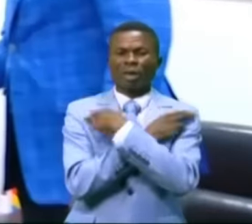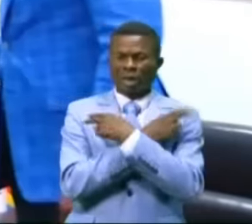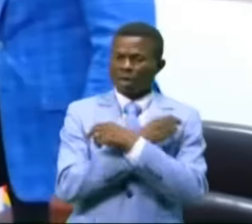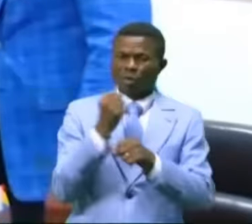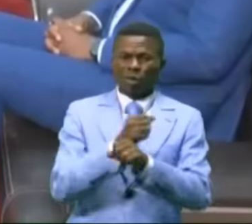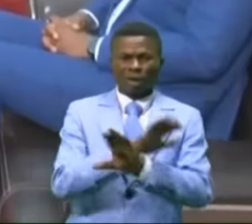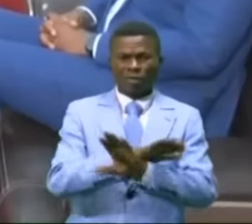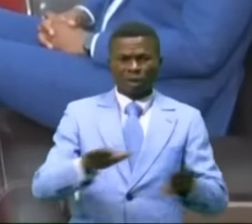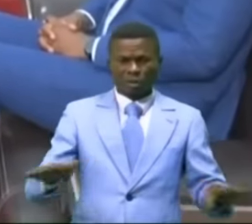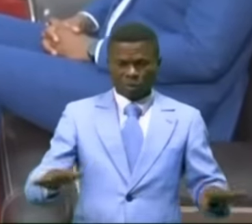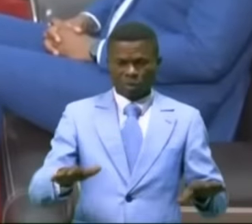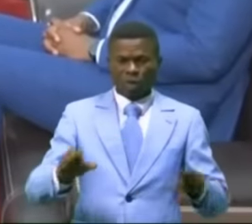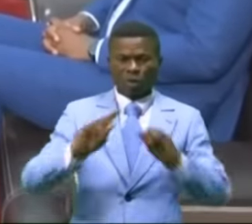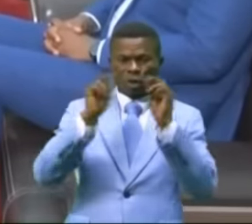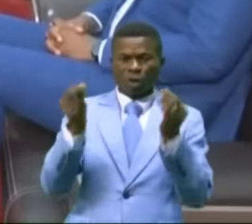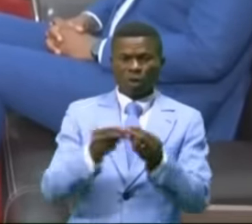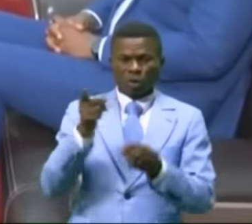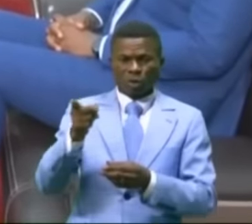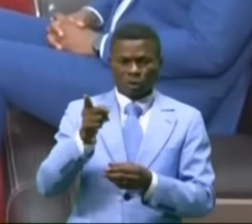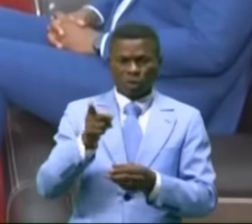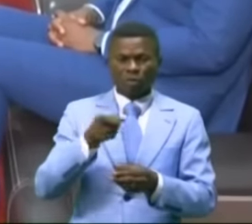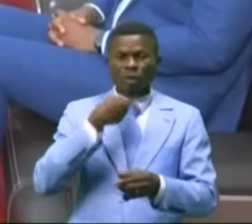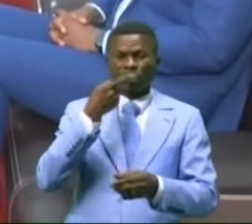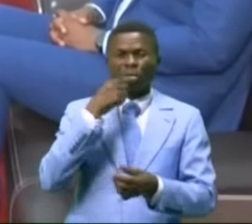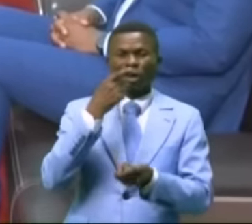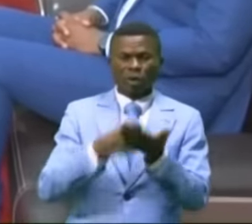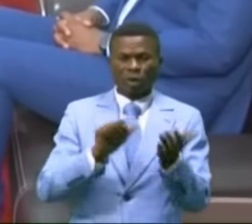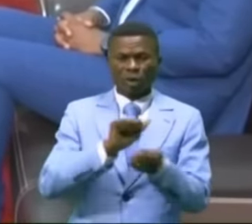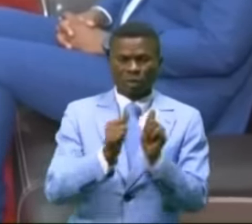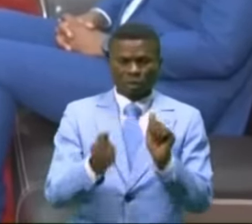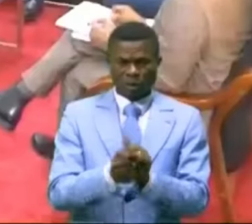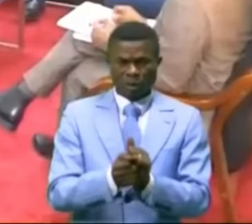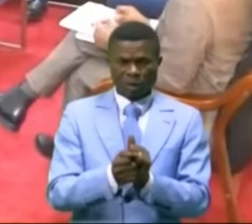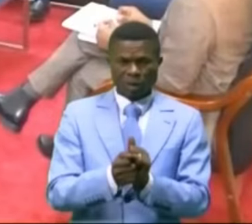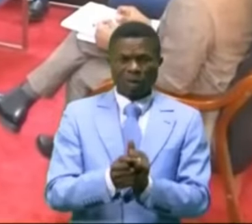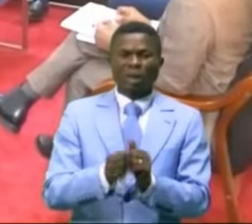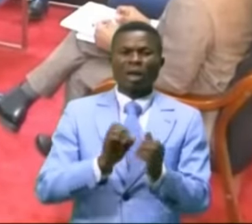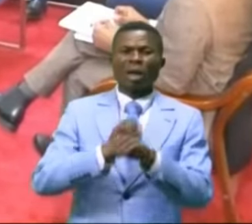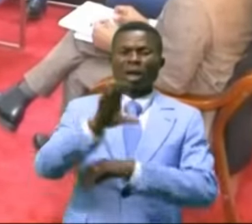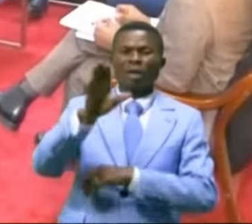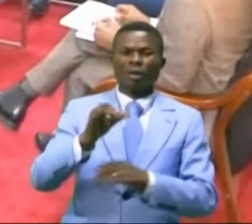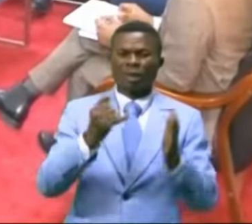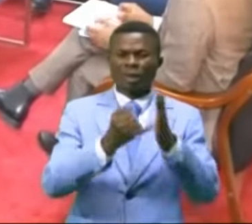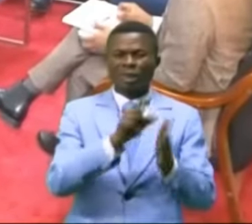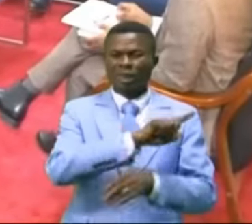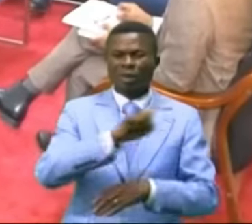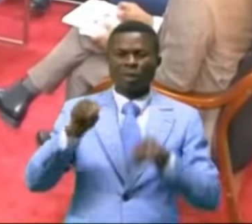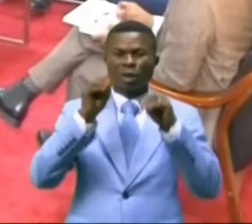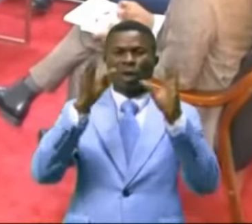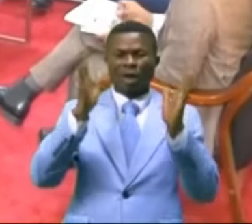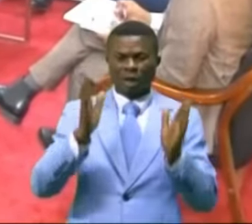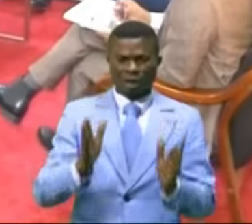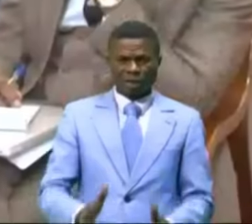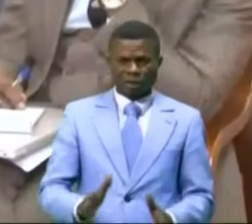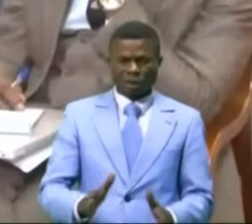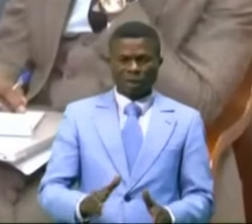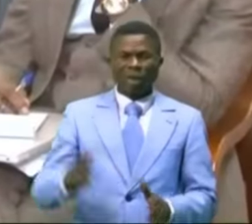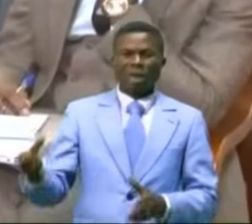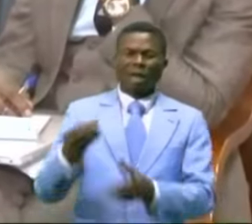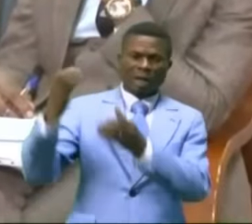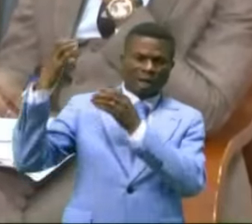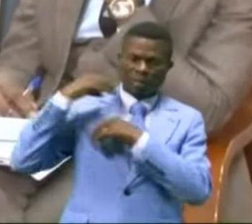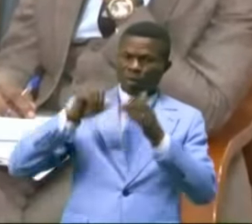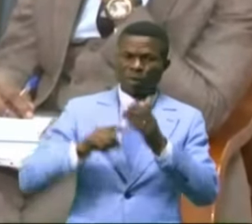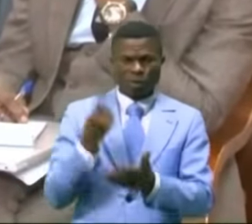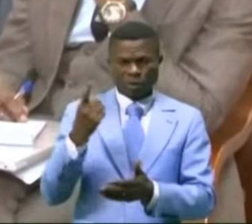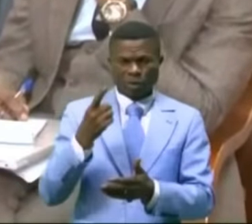la délégation de l'AFD étaient centrés autour de la question de la mise à la retraite de 6 000 enseignants ainsi que leur prise en charge directe